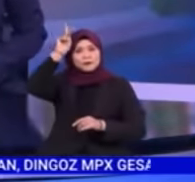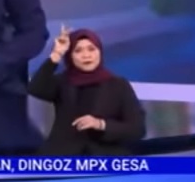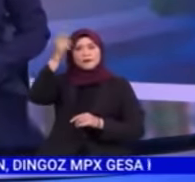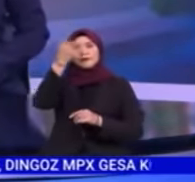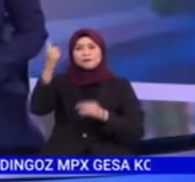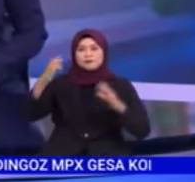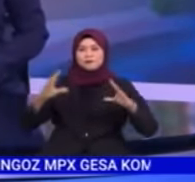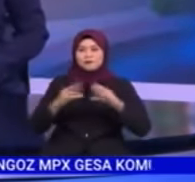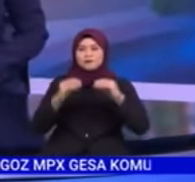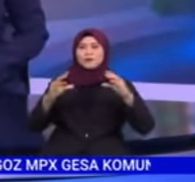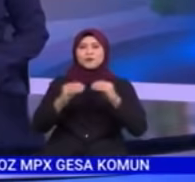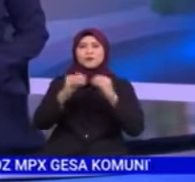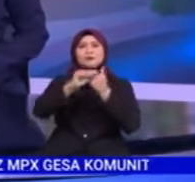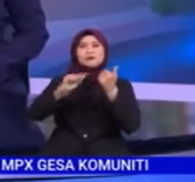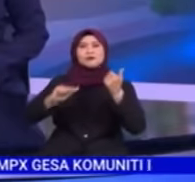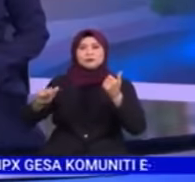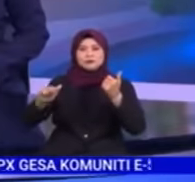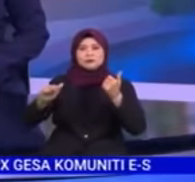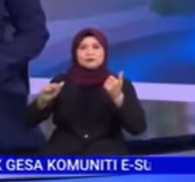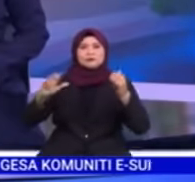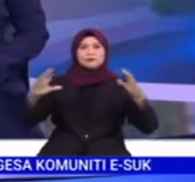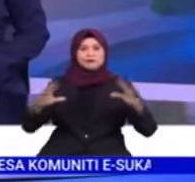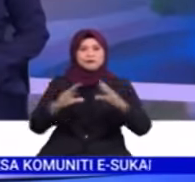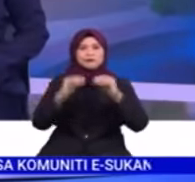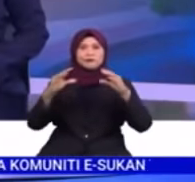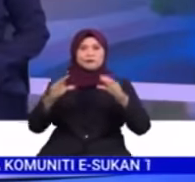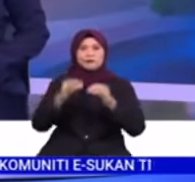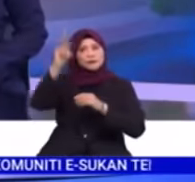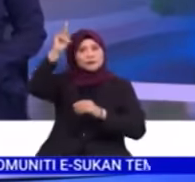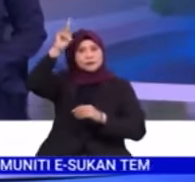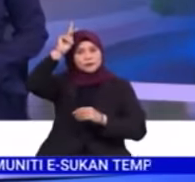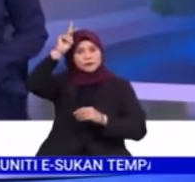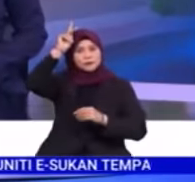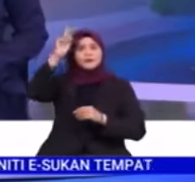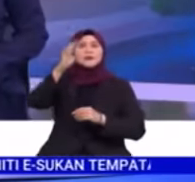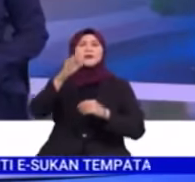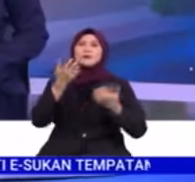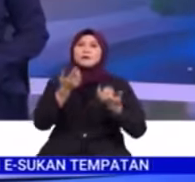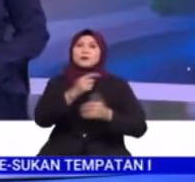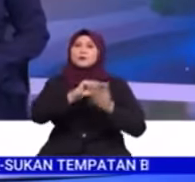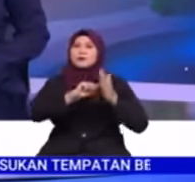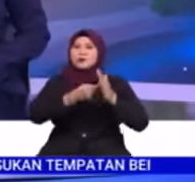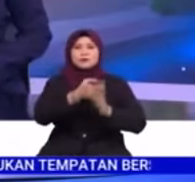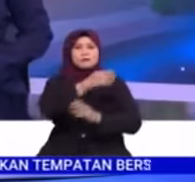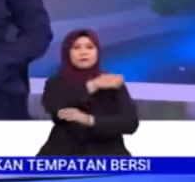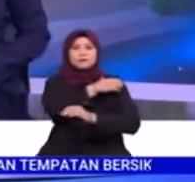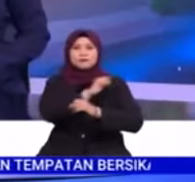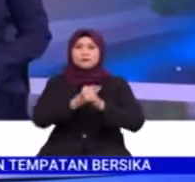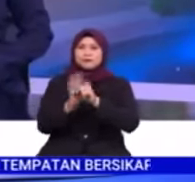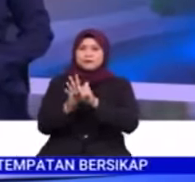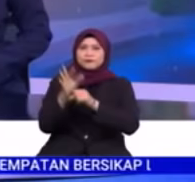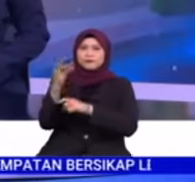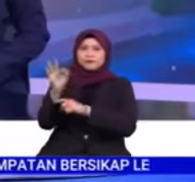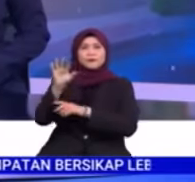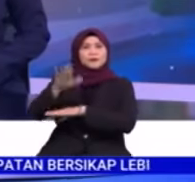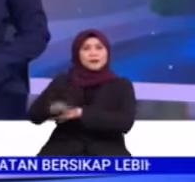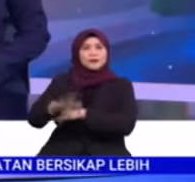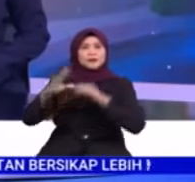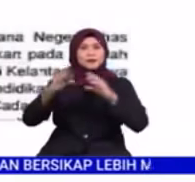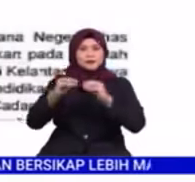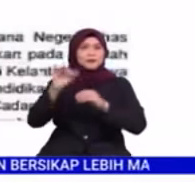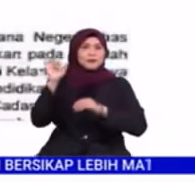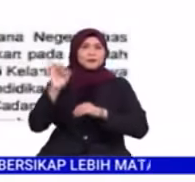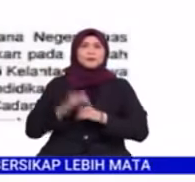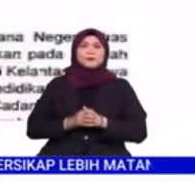hasil suara jawatankuasa furnish lantai penguatkuasaan komik 19 petang semalam dalam